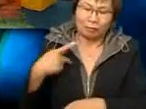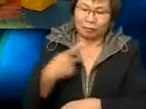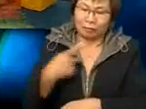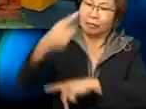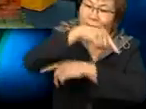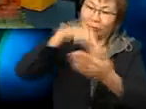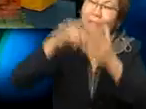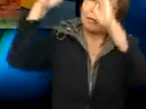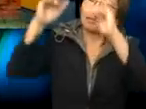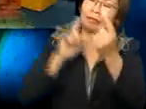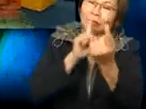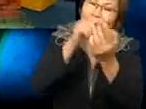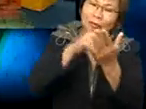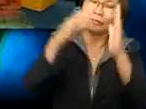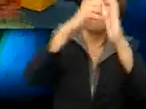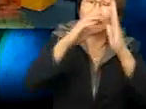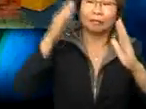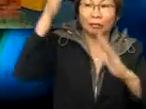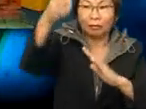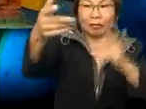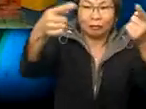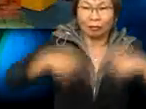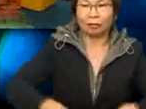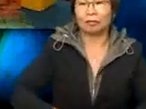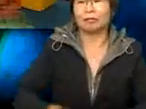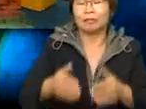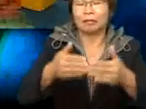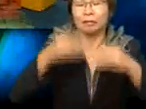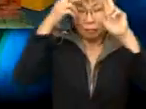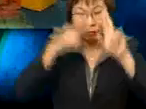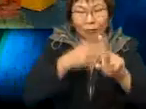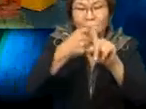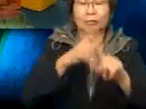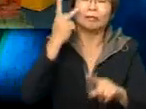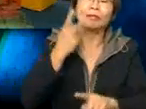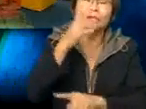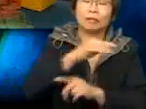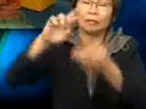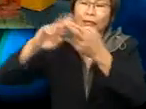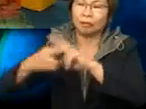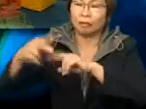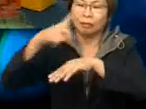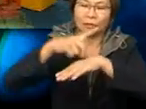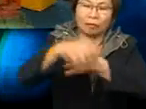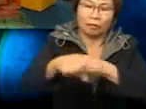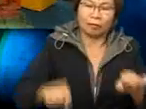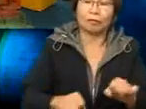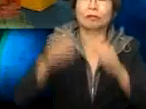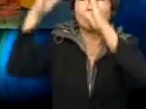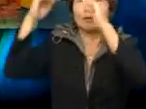Semoga berjumpa lagi pada episod yang akan datang. Salam hormat daripada Kak Ati dan rakan-rakan di studio. Moga jumpa lagi.